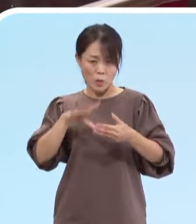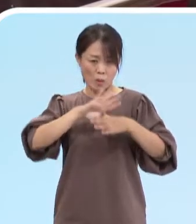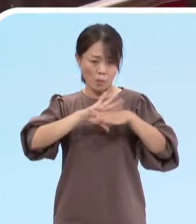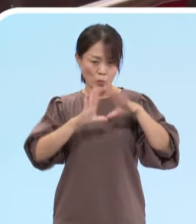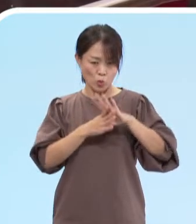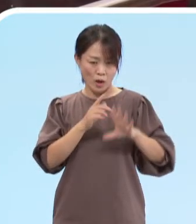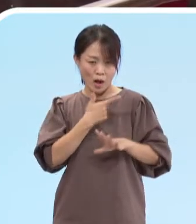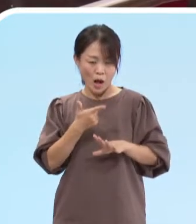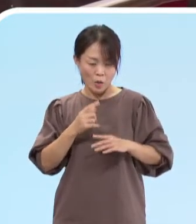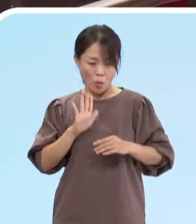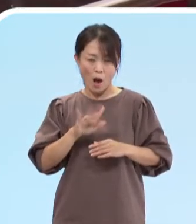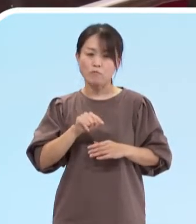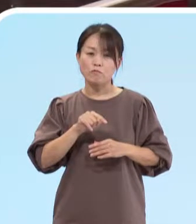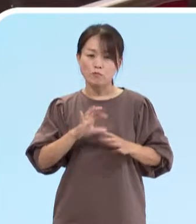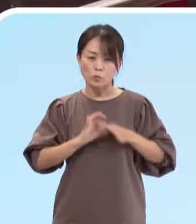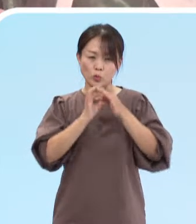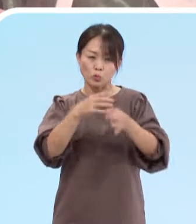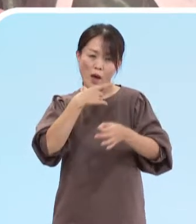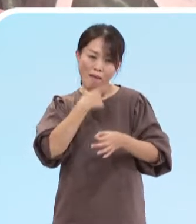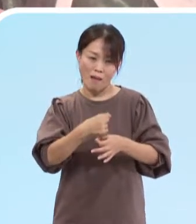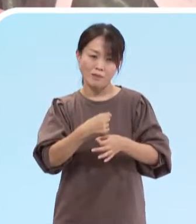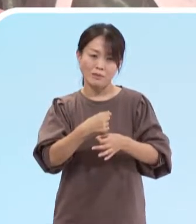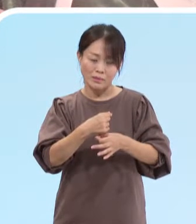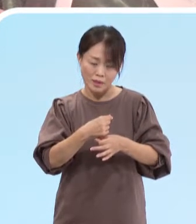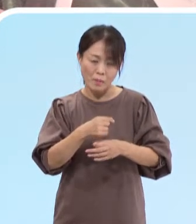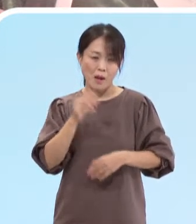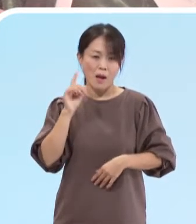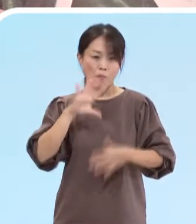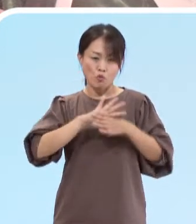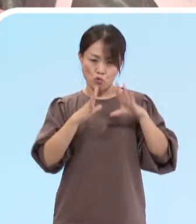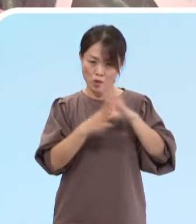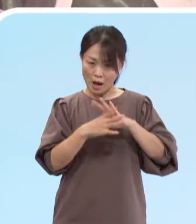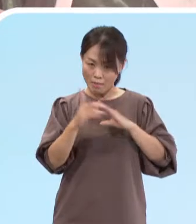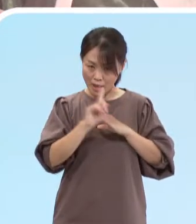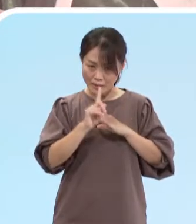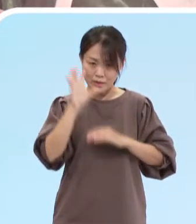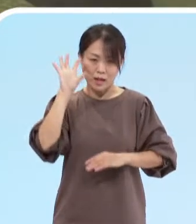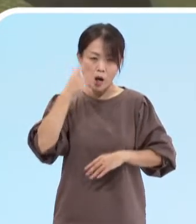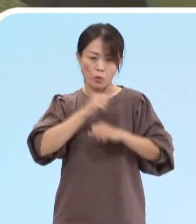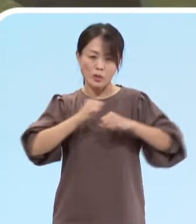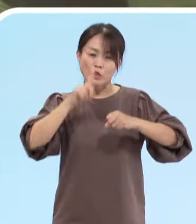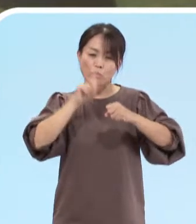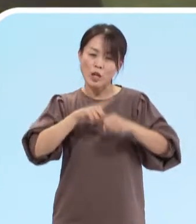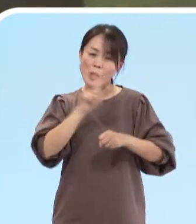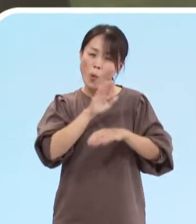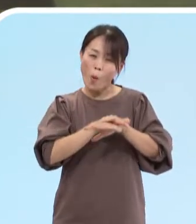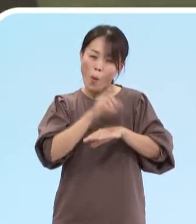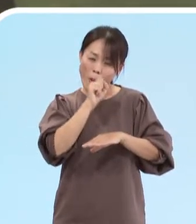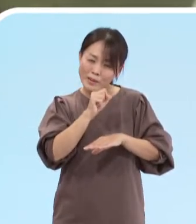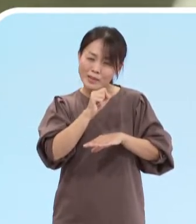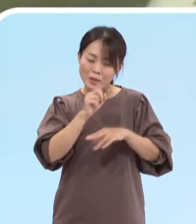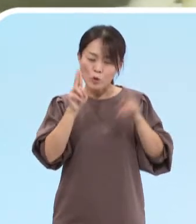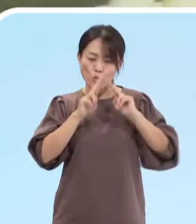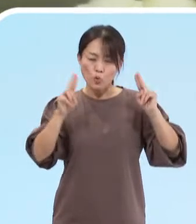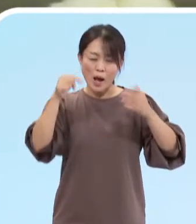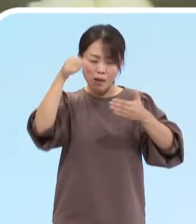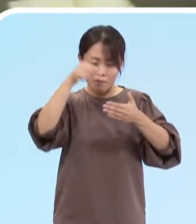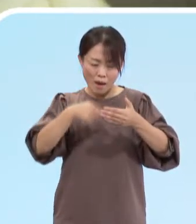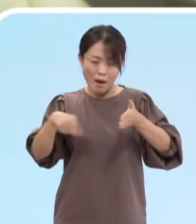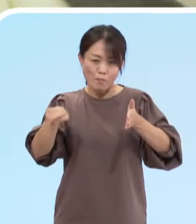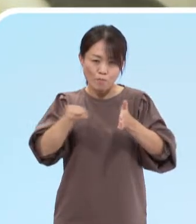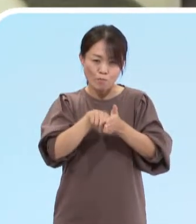はそれこそ伝えたいもんなんですよ。文化というのは一体何かって言ったら、僕たちにかっこよく生きるにはどうしたらいいかという、